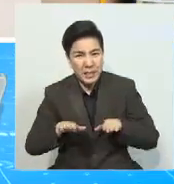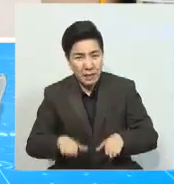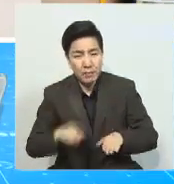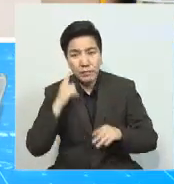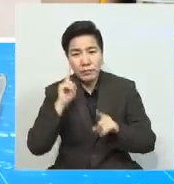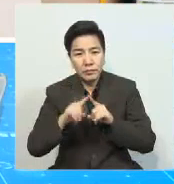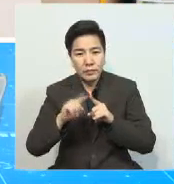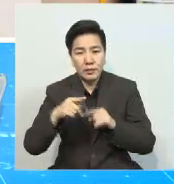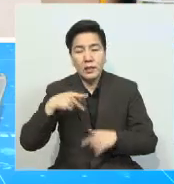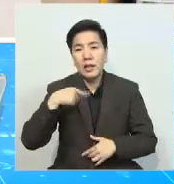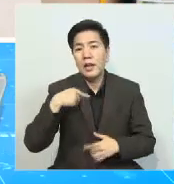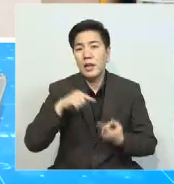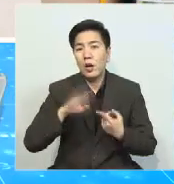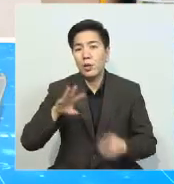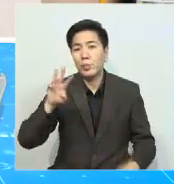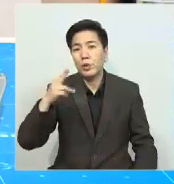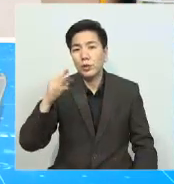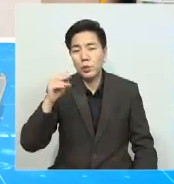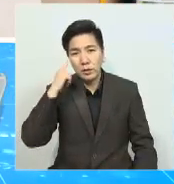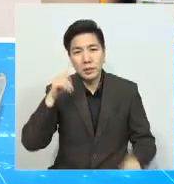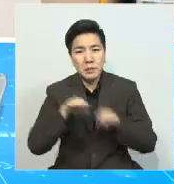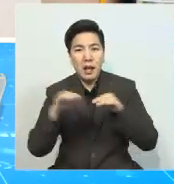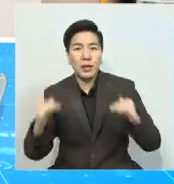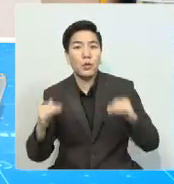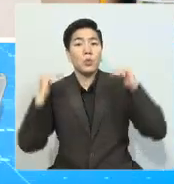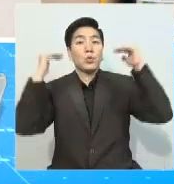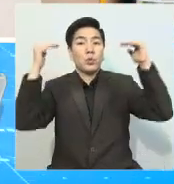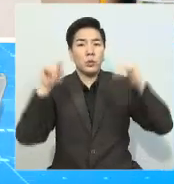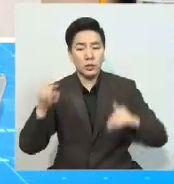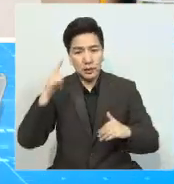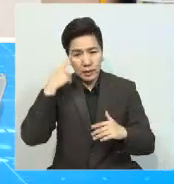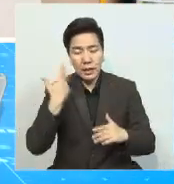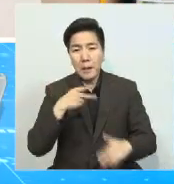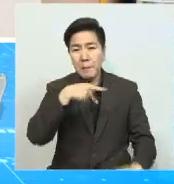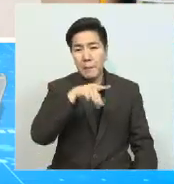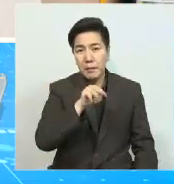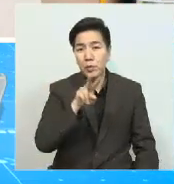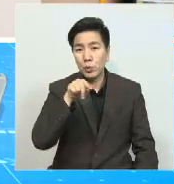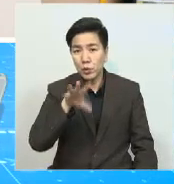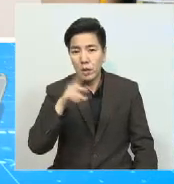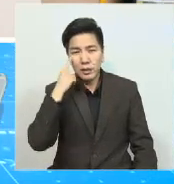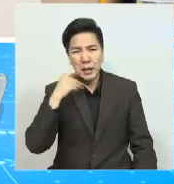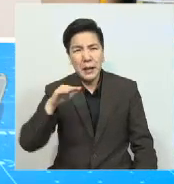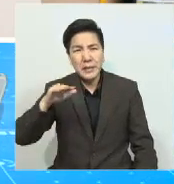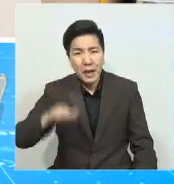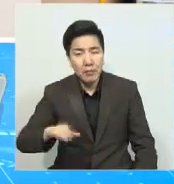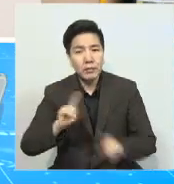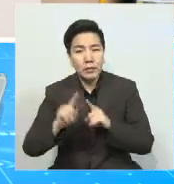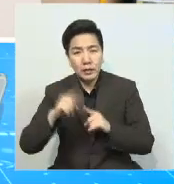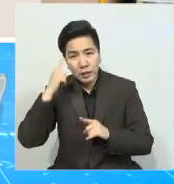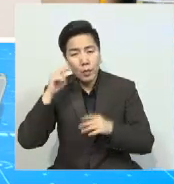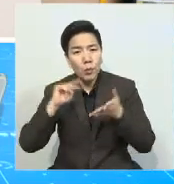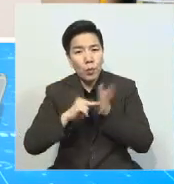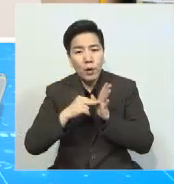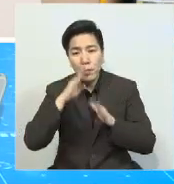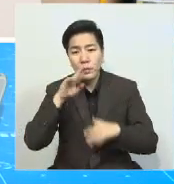ราะว่ามาตรฐานของ WHO เนี่ยค่อนข้างที่จะคือมาตรฐานเขาสูงเนี่ยแล้วก็ใช้ PM 2.5 ที่ต่ำมากๆก็คือความหม